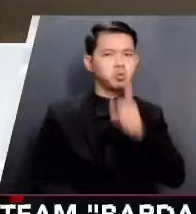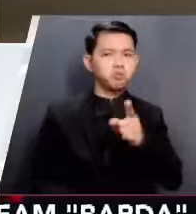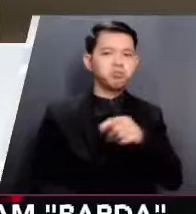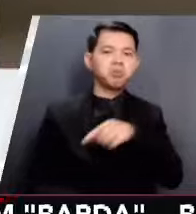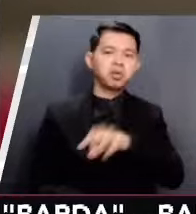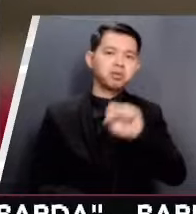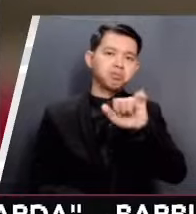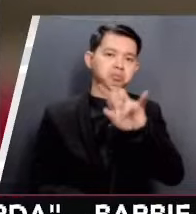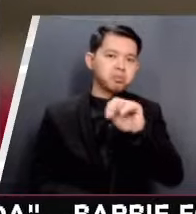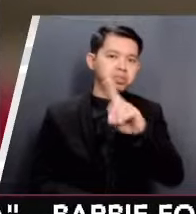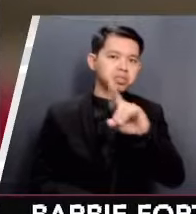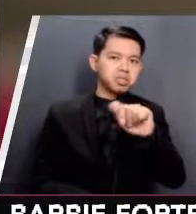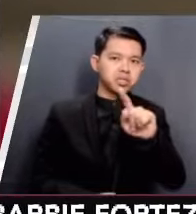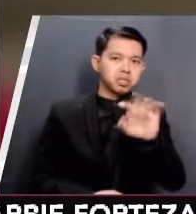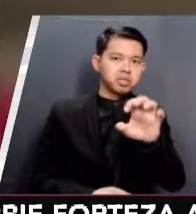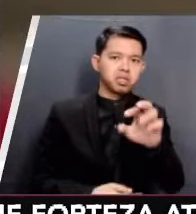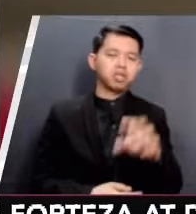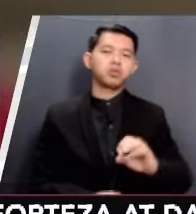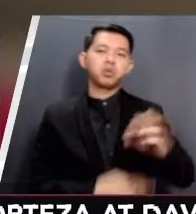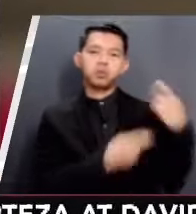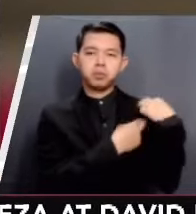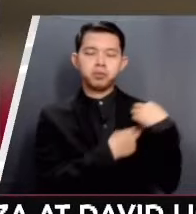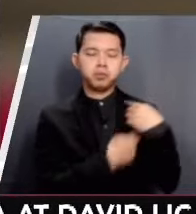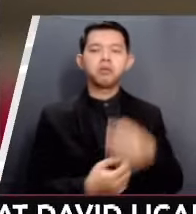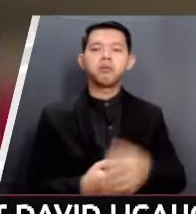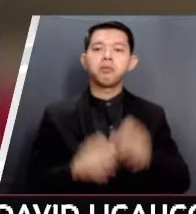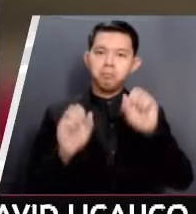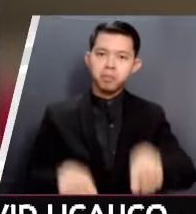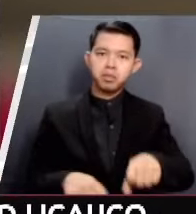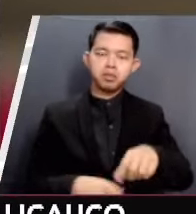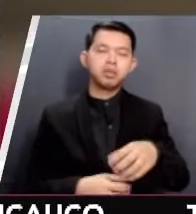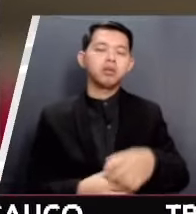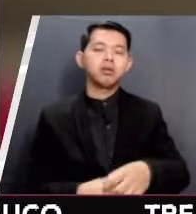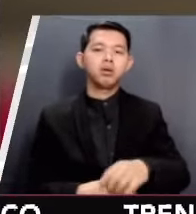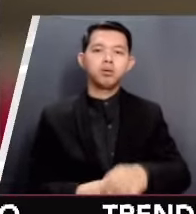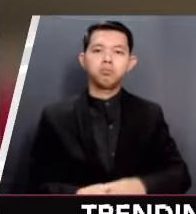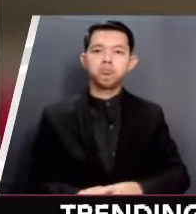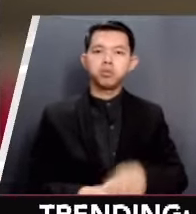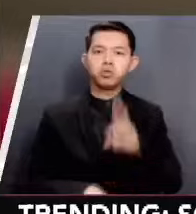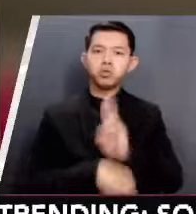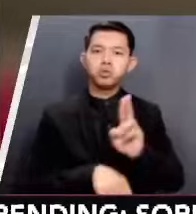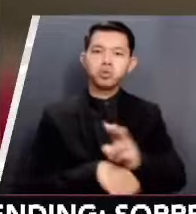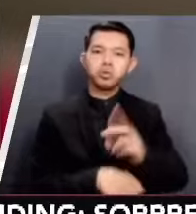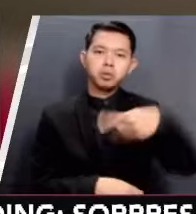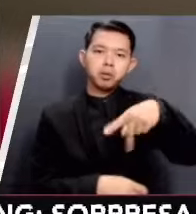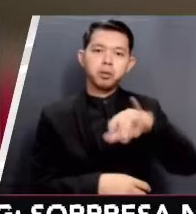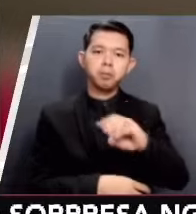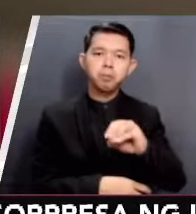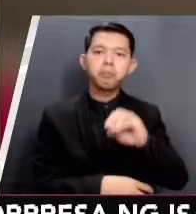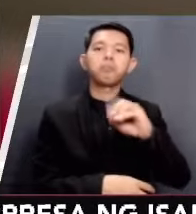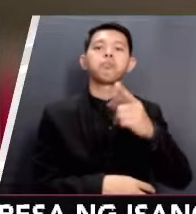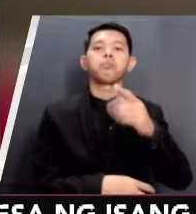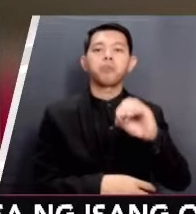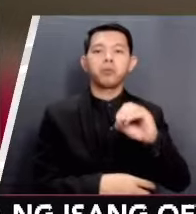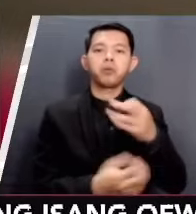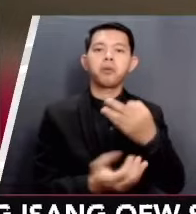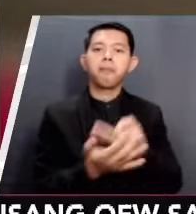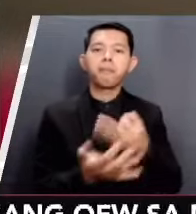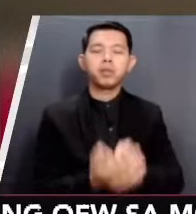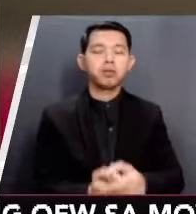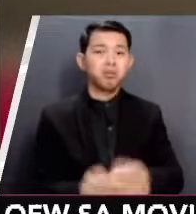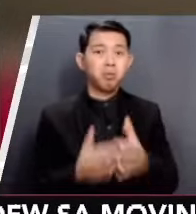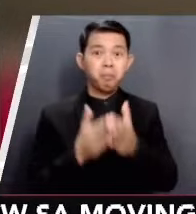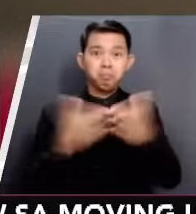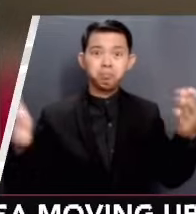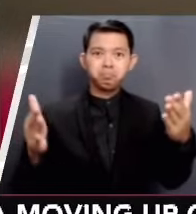malaking posibilidad yan na Pogo money ang tumakbo para magkaroon ng Pogo politics sa laki ng perang pumapasok